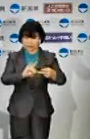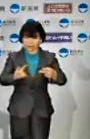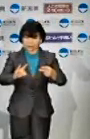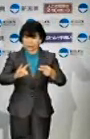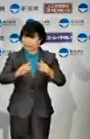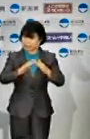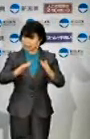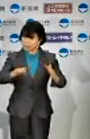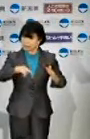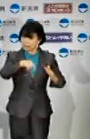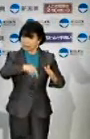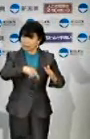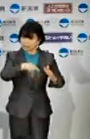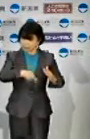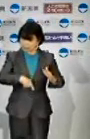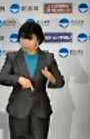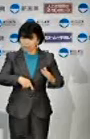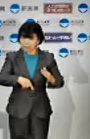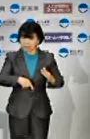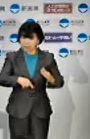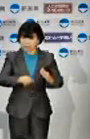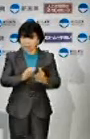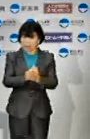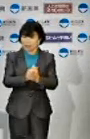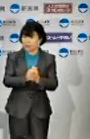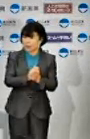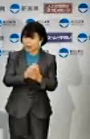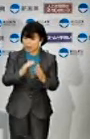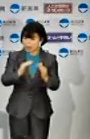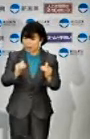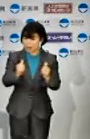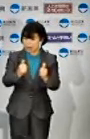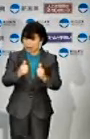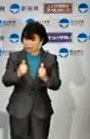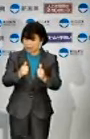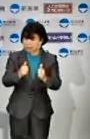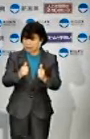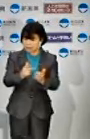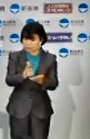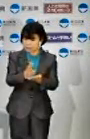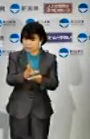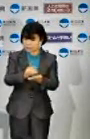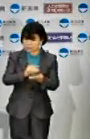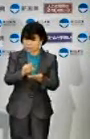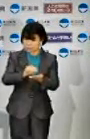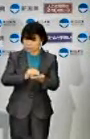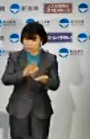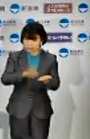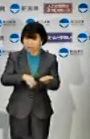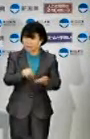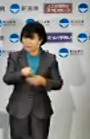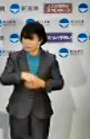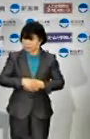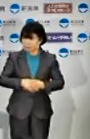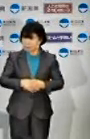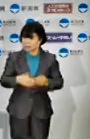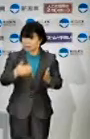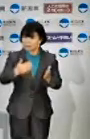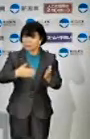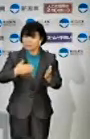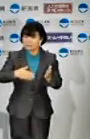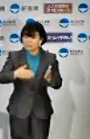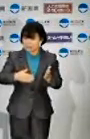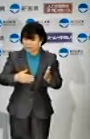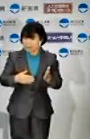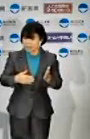が出るということが取材で分かったんですが、和解し、まだしてないですけど、和解